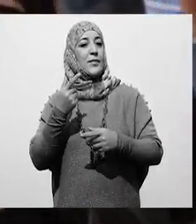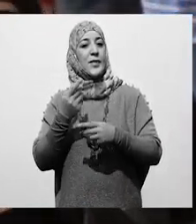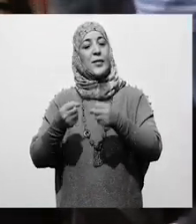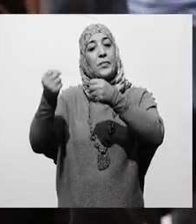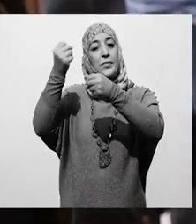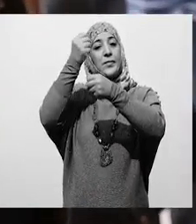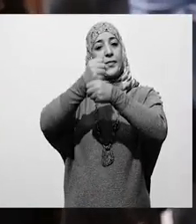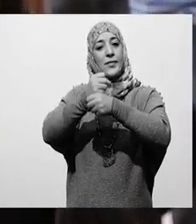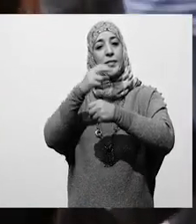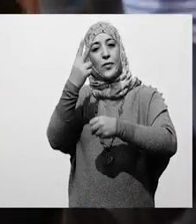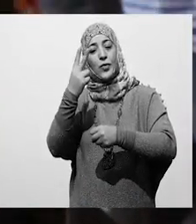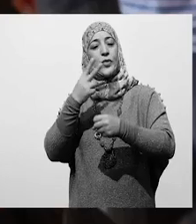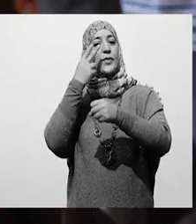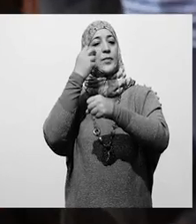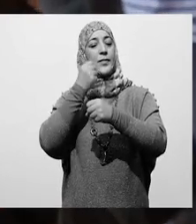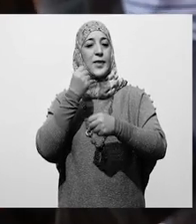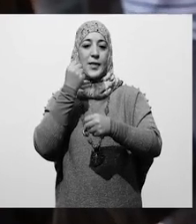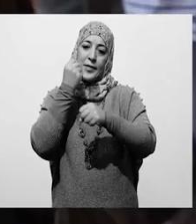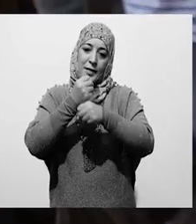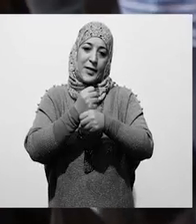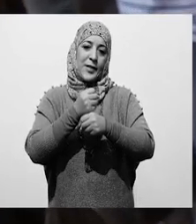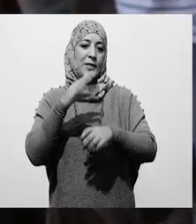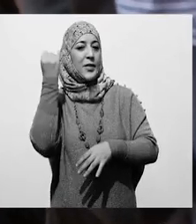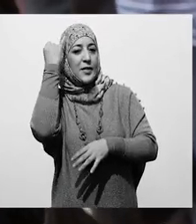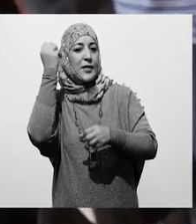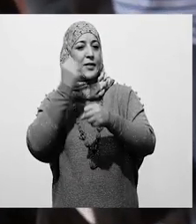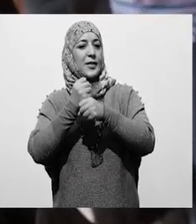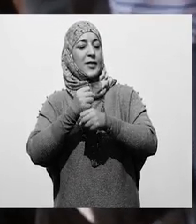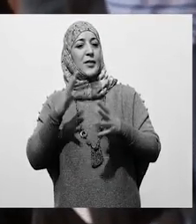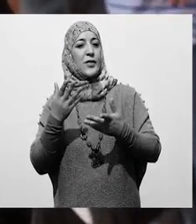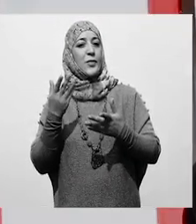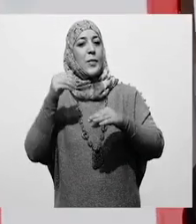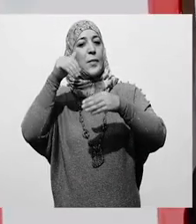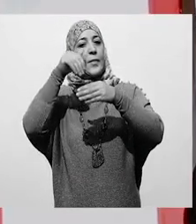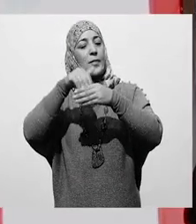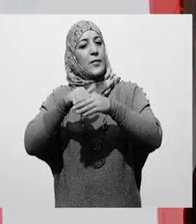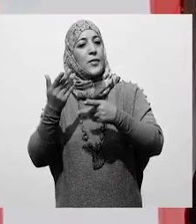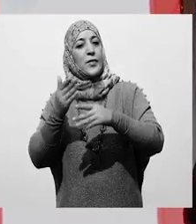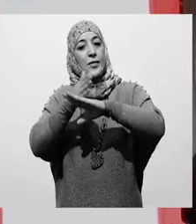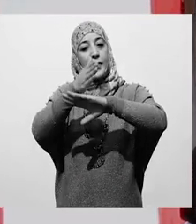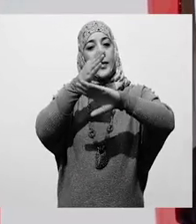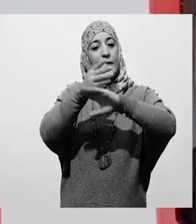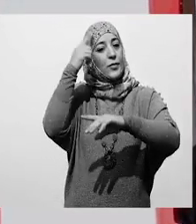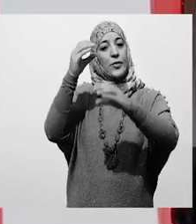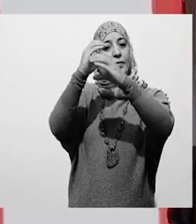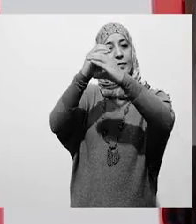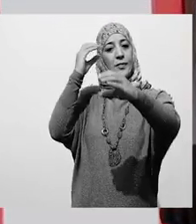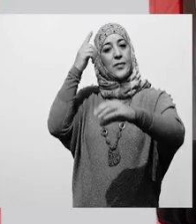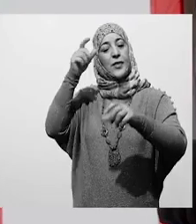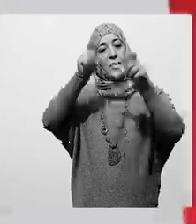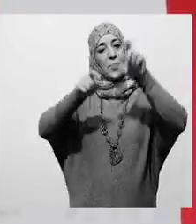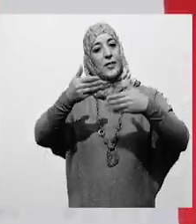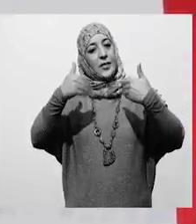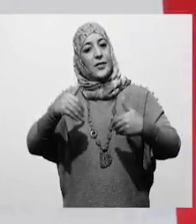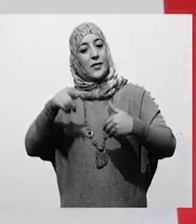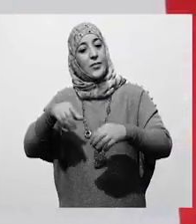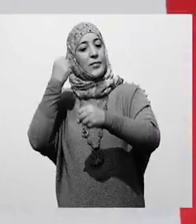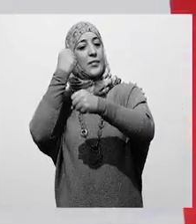cycle ont été reproduites dans le deuxième cycle notamment l'initiative qui concerne l'accessibilité des transports